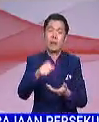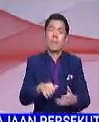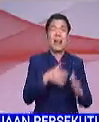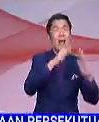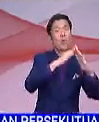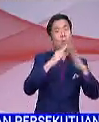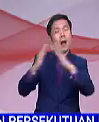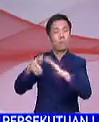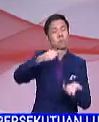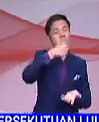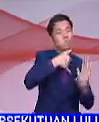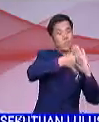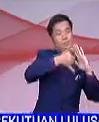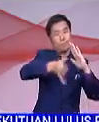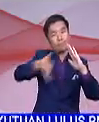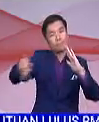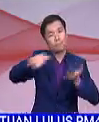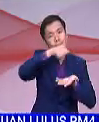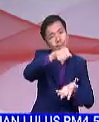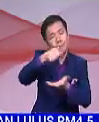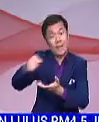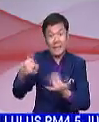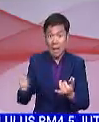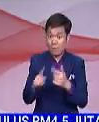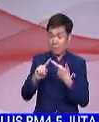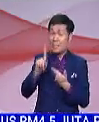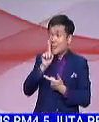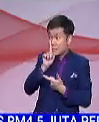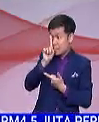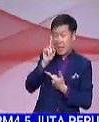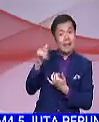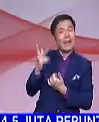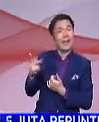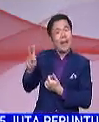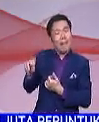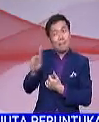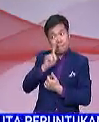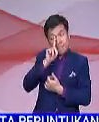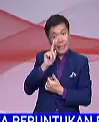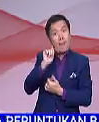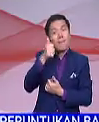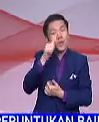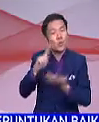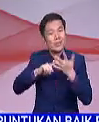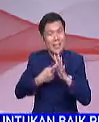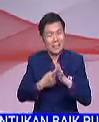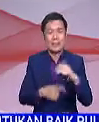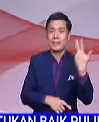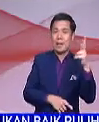lah. Kemudian untuk saringan COVID ini akan dilaksanakan oleh KKM bermula pada esok 13 hari